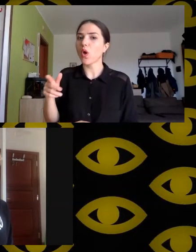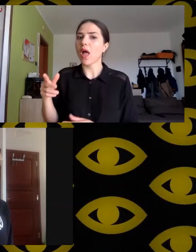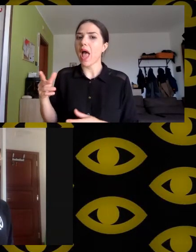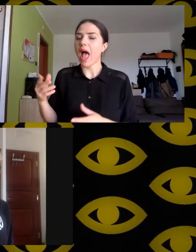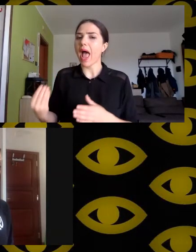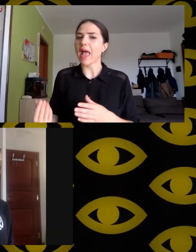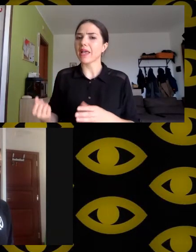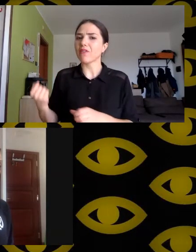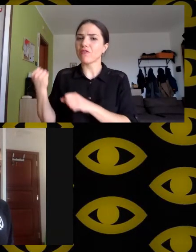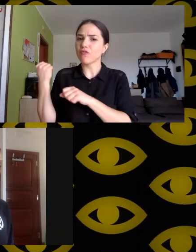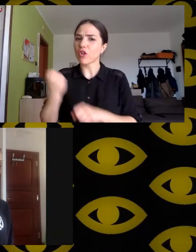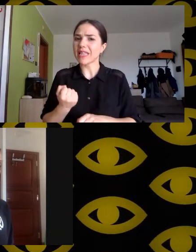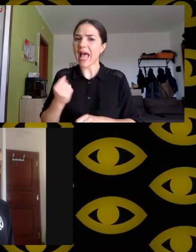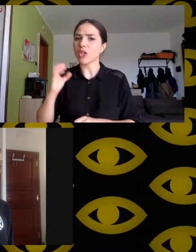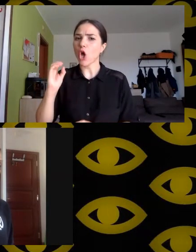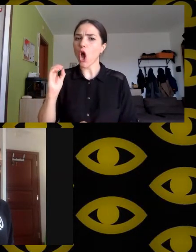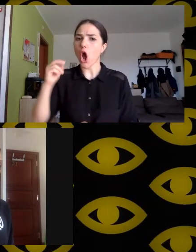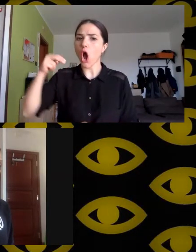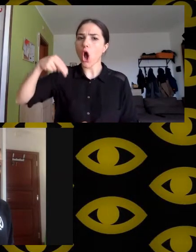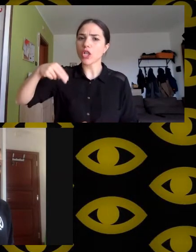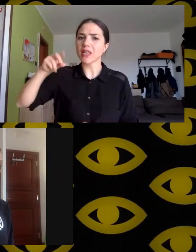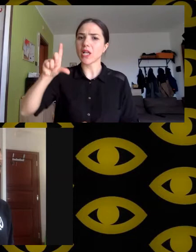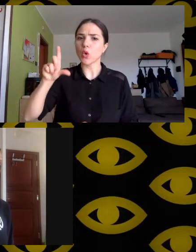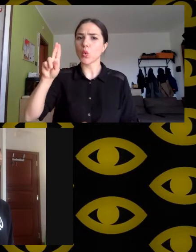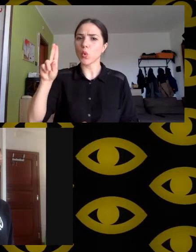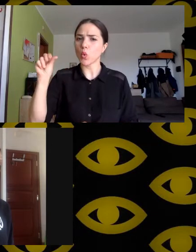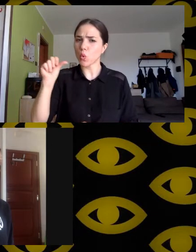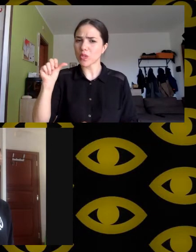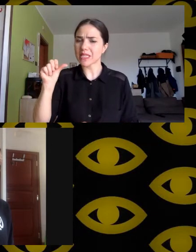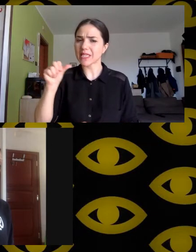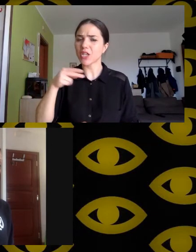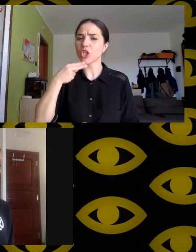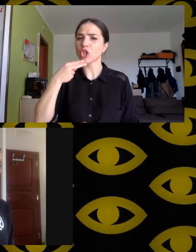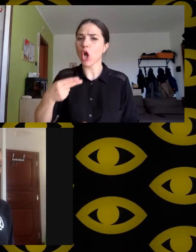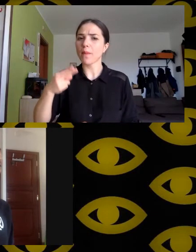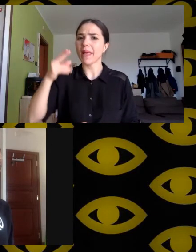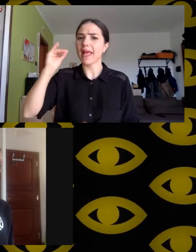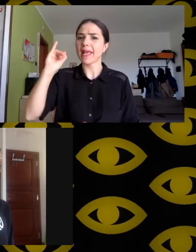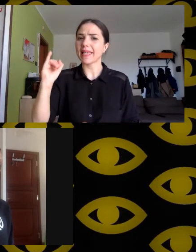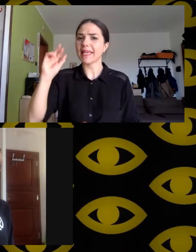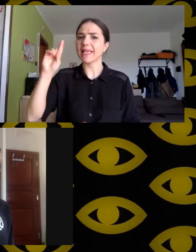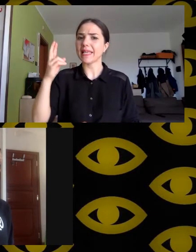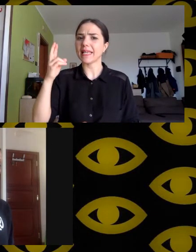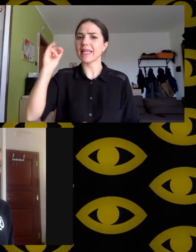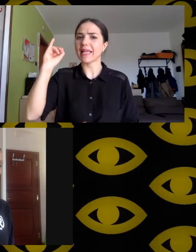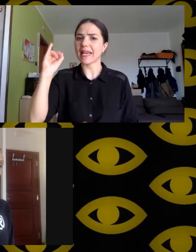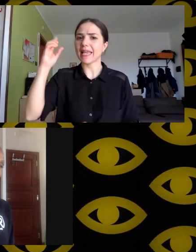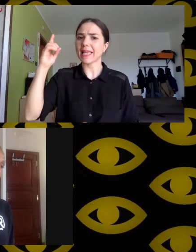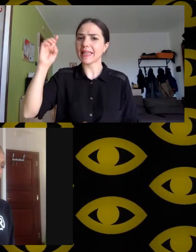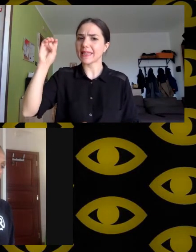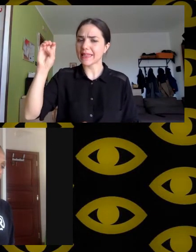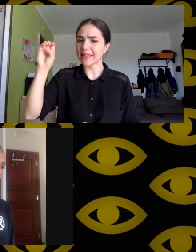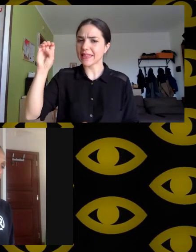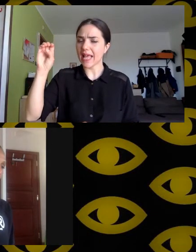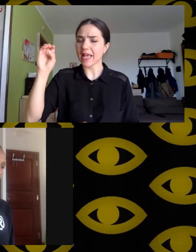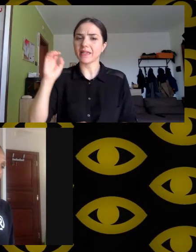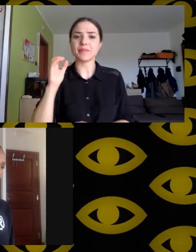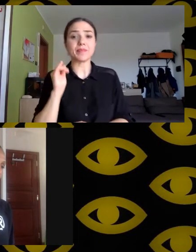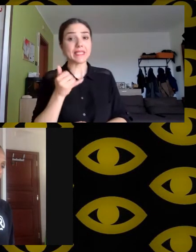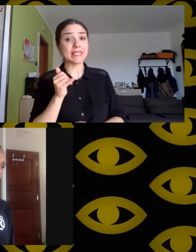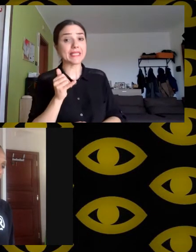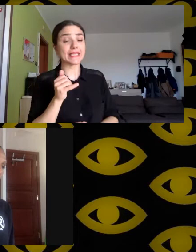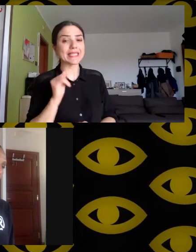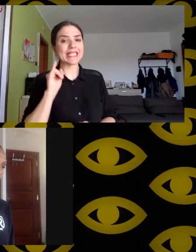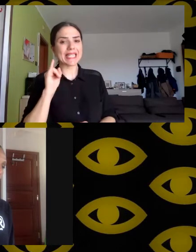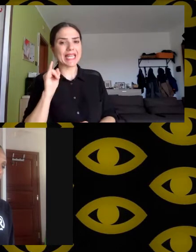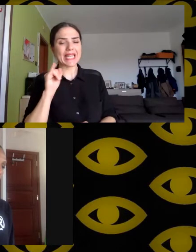Sì, Iride nasce con l'esigenza di portare avanti degli obiettivi importanti ed essere autonoma nel farlo. E appunto